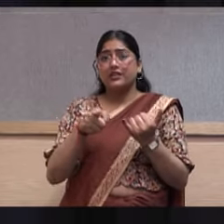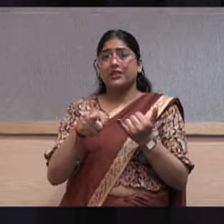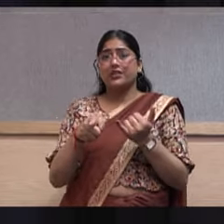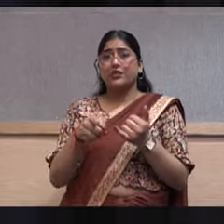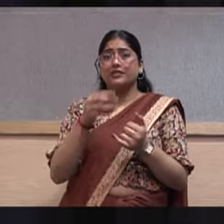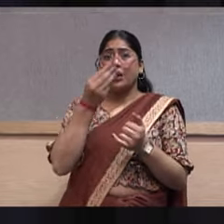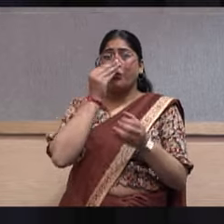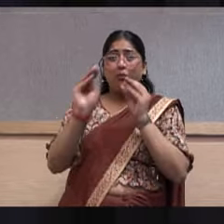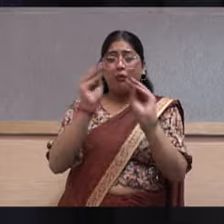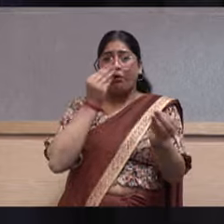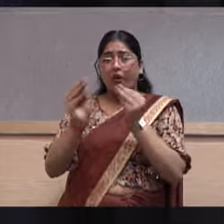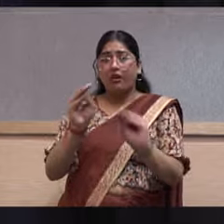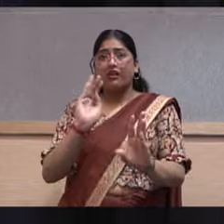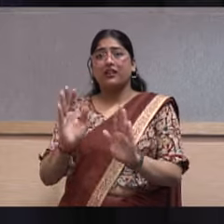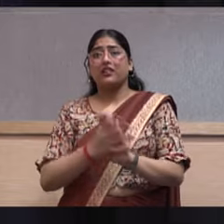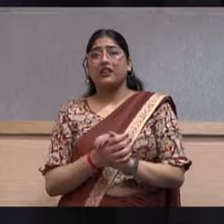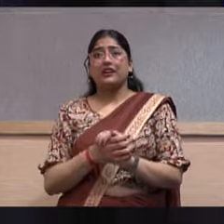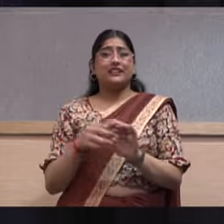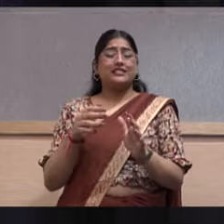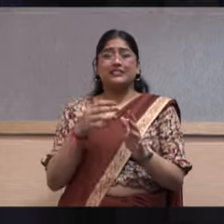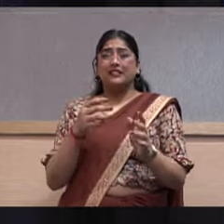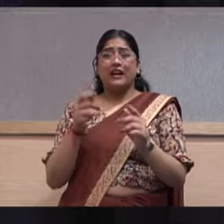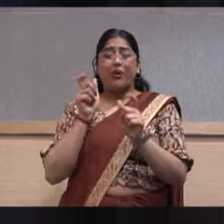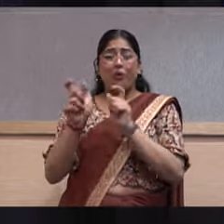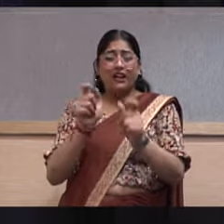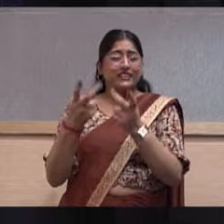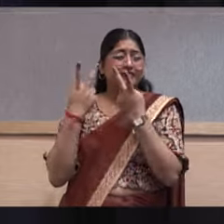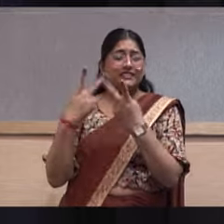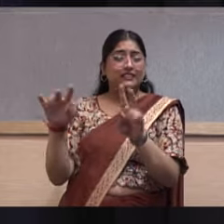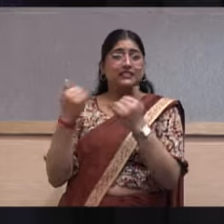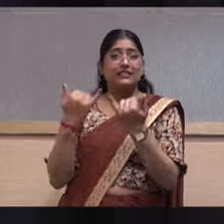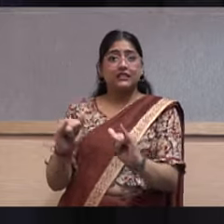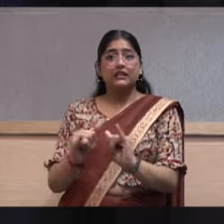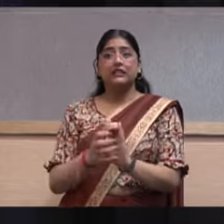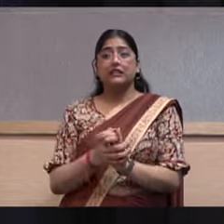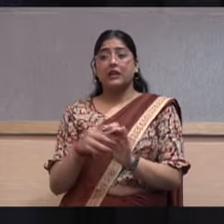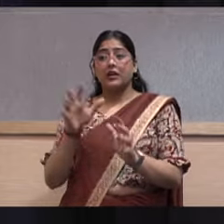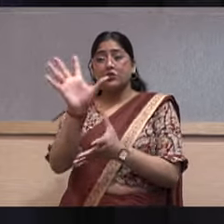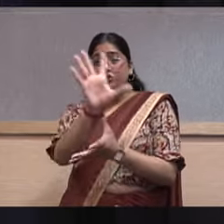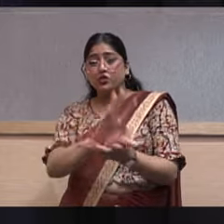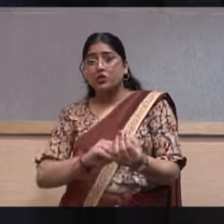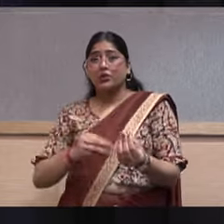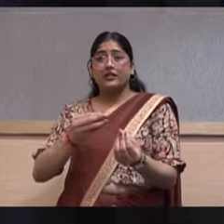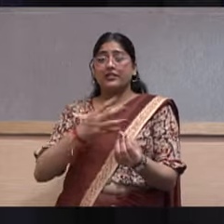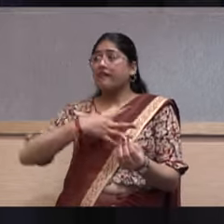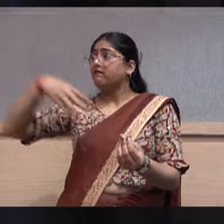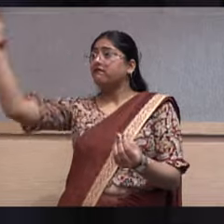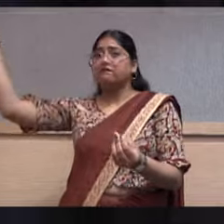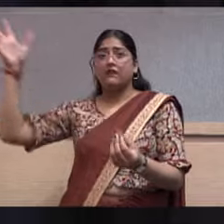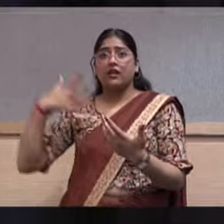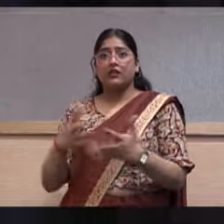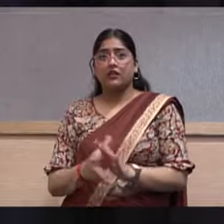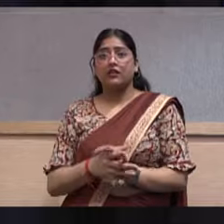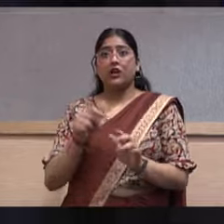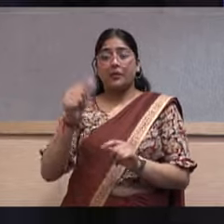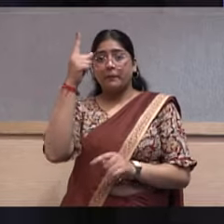भारत की समाज को लह लहान करने का भारत की संसाधनों को लूट के दरिया पार में ले जाने का षड्यंत्र कर रहा था